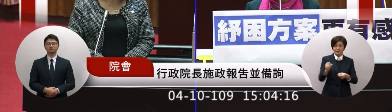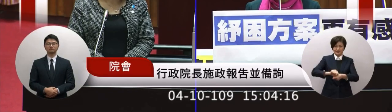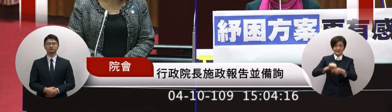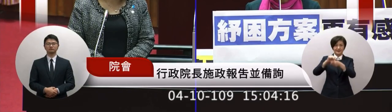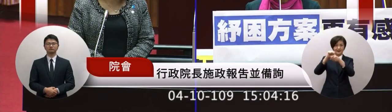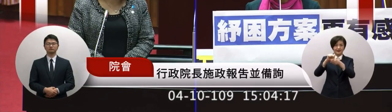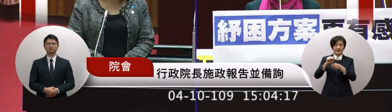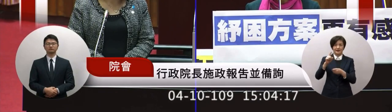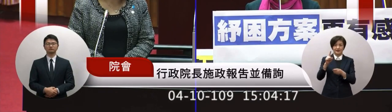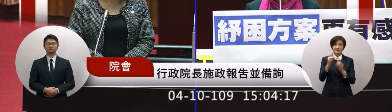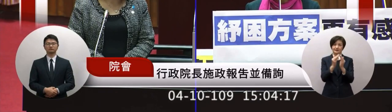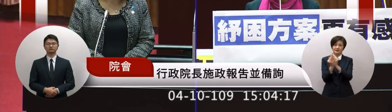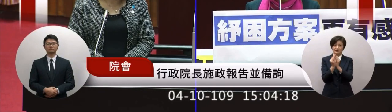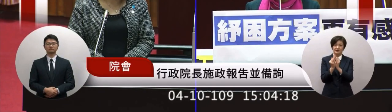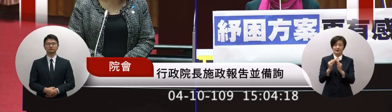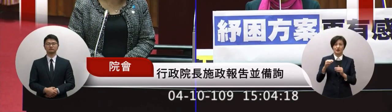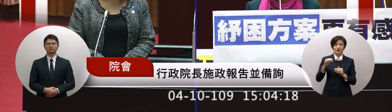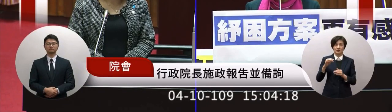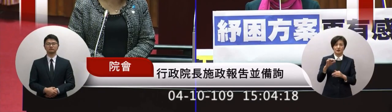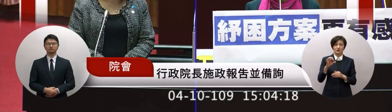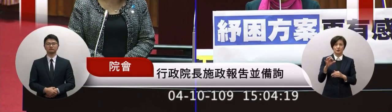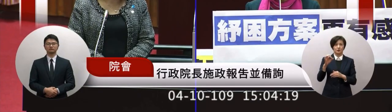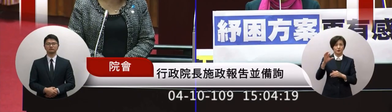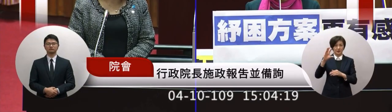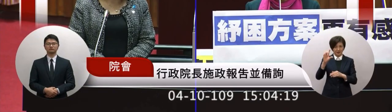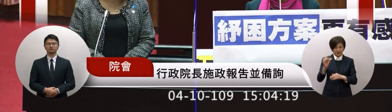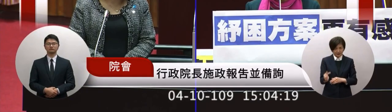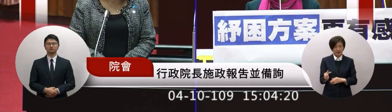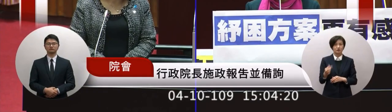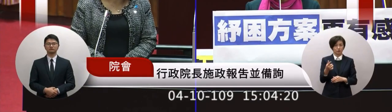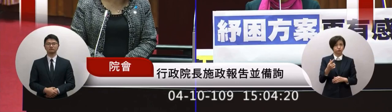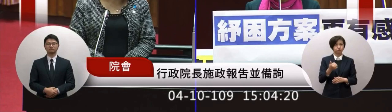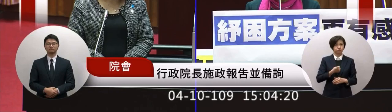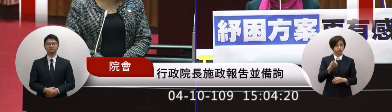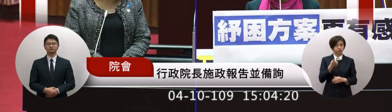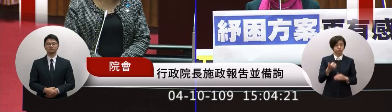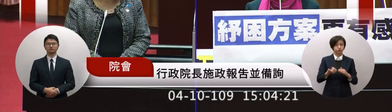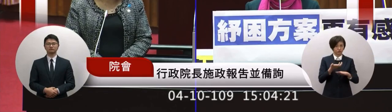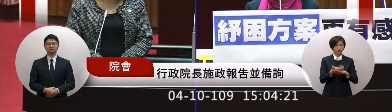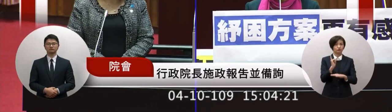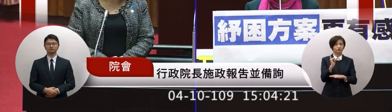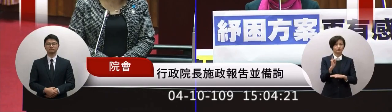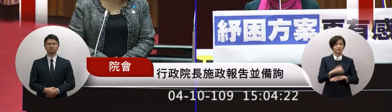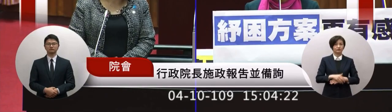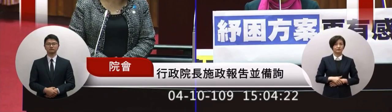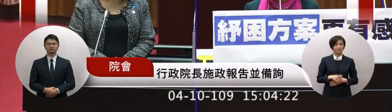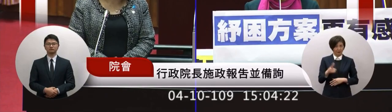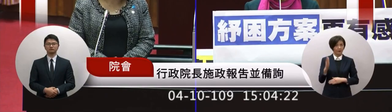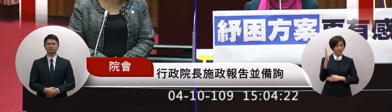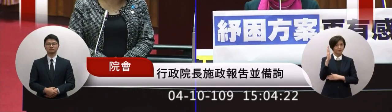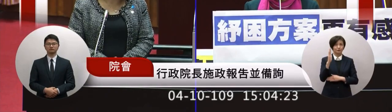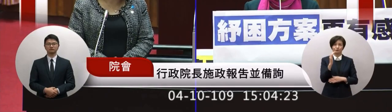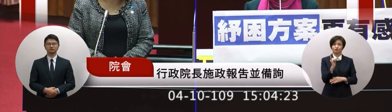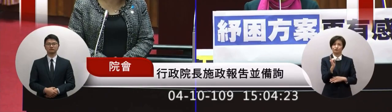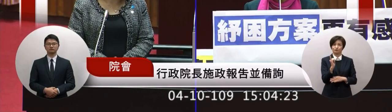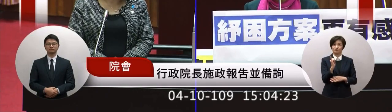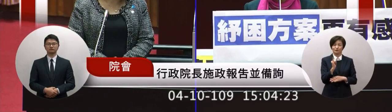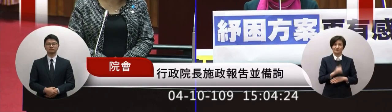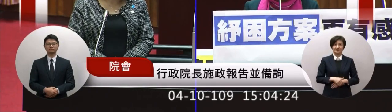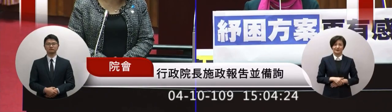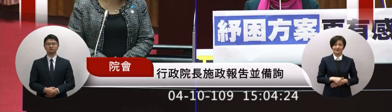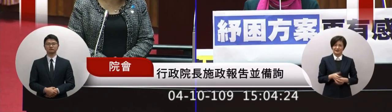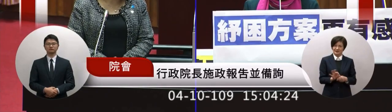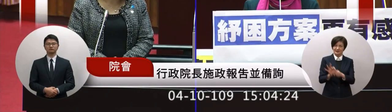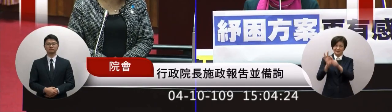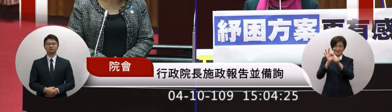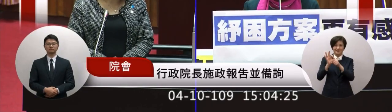高到1兆500亿，这个诚意十足，而且是 相当有为的政府才愿意这样一直加